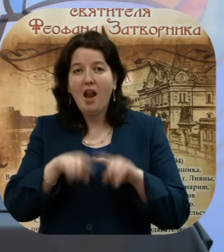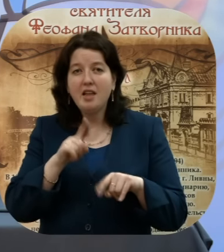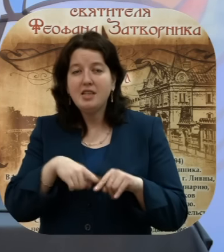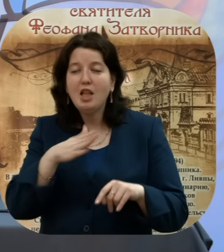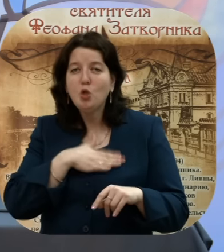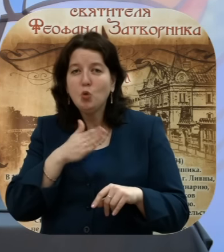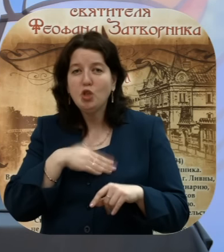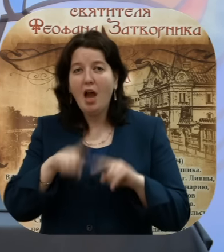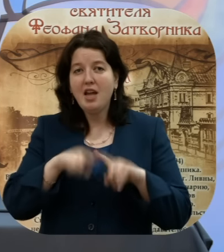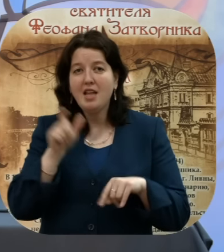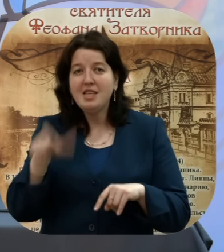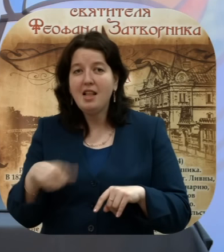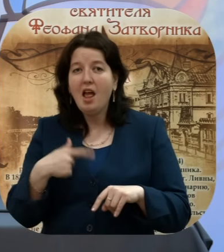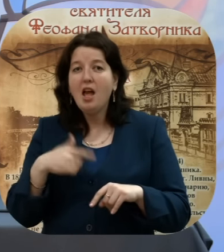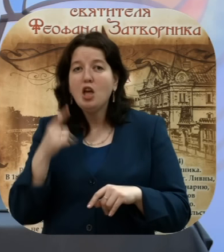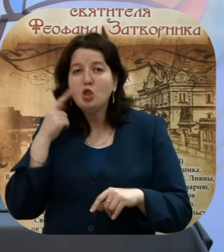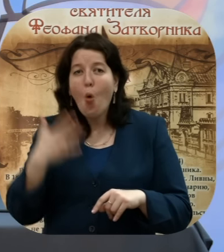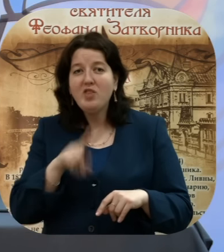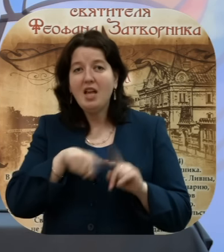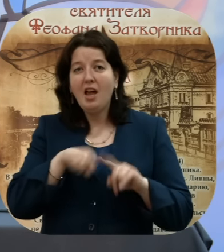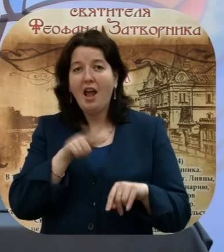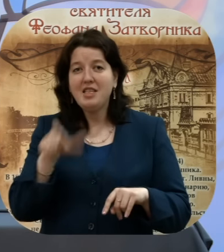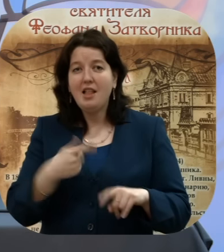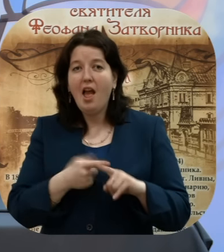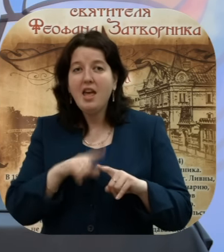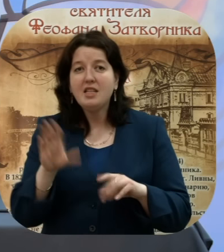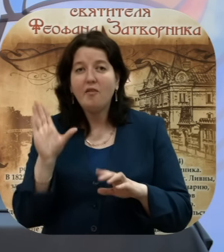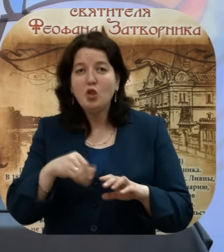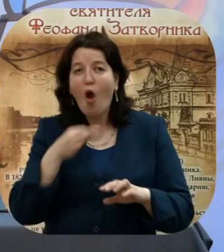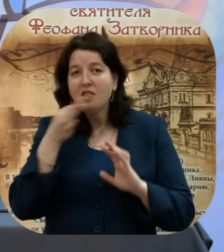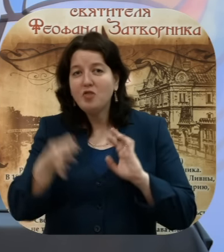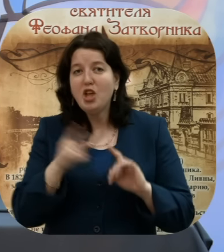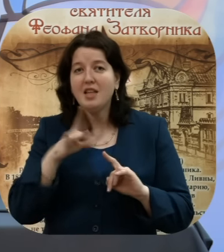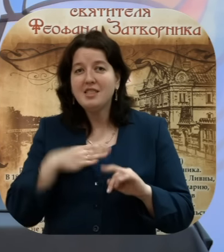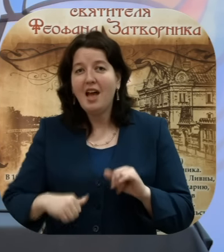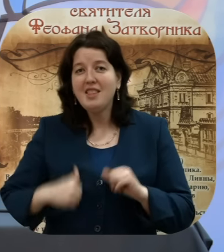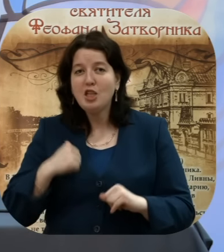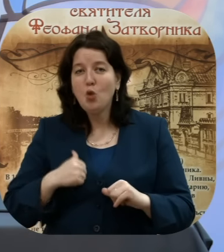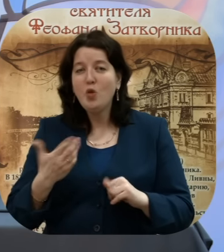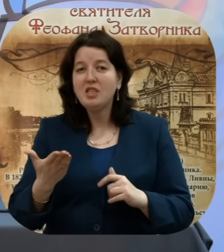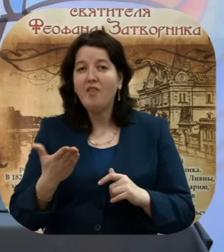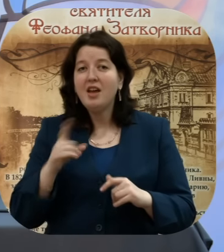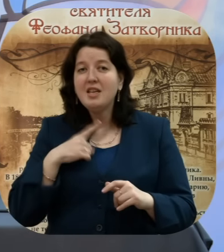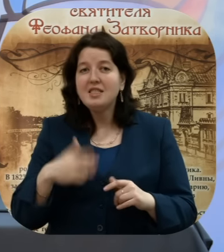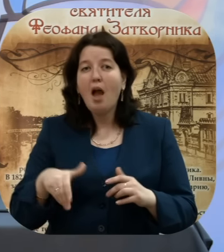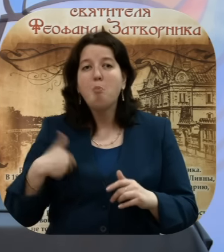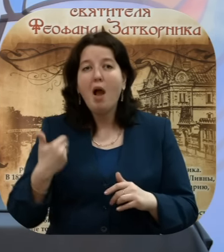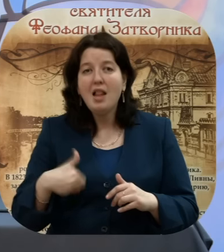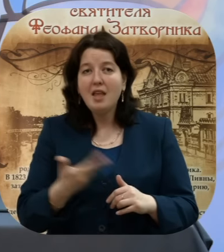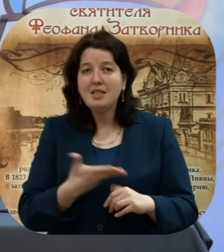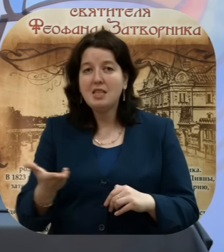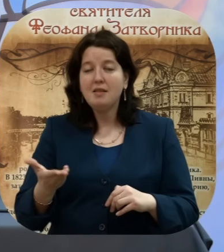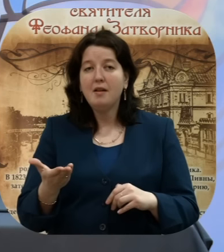душа родителей, совесть родителей – вот что отвечает за достоинство, то есть за